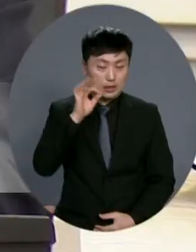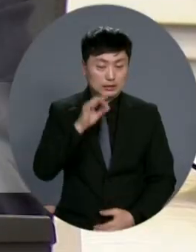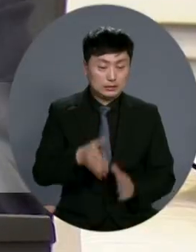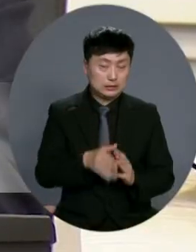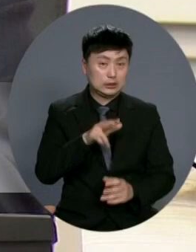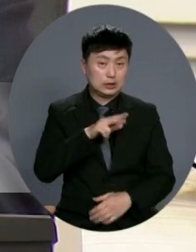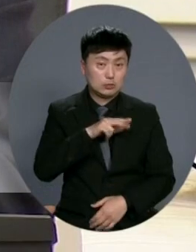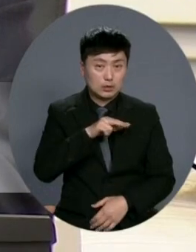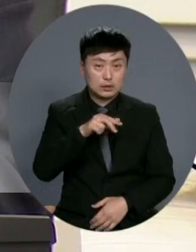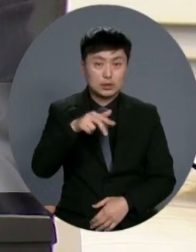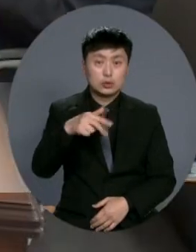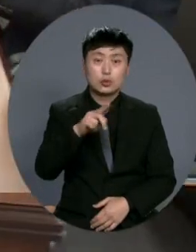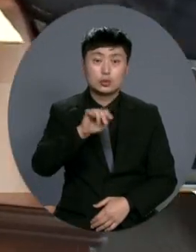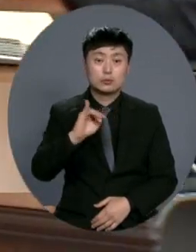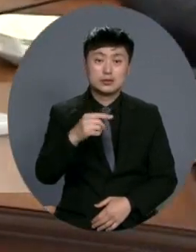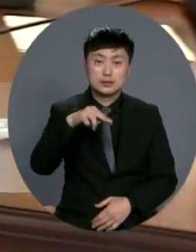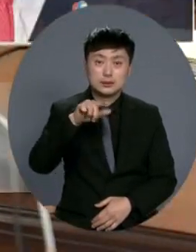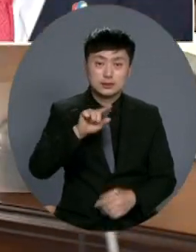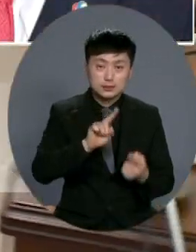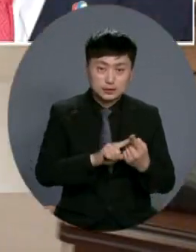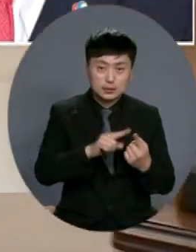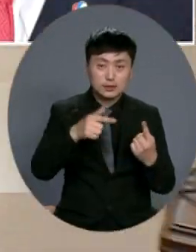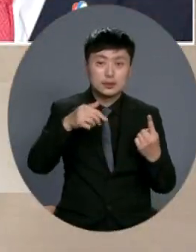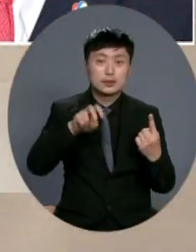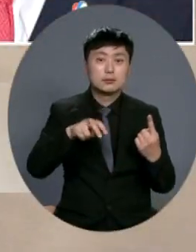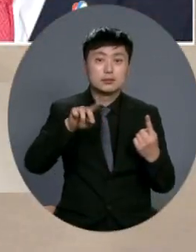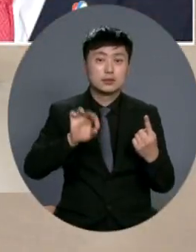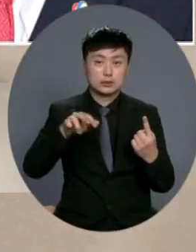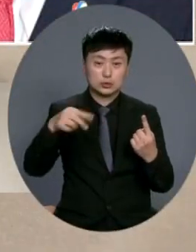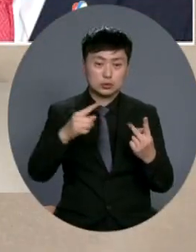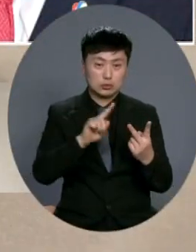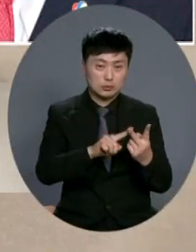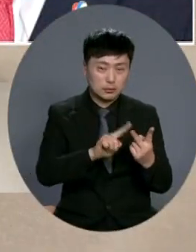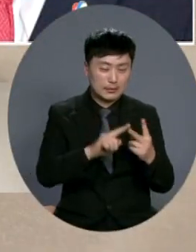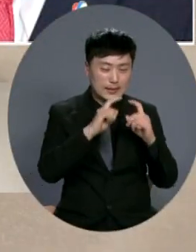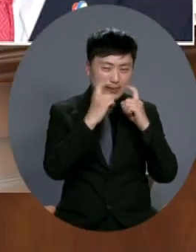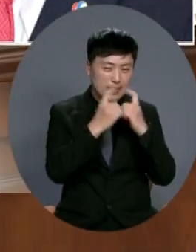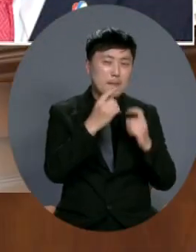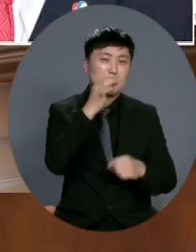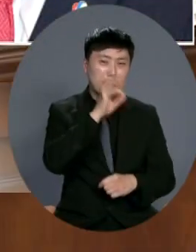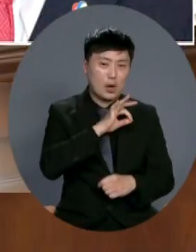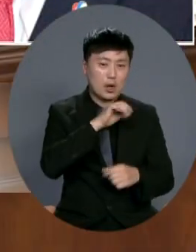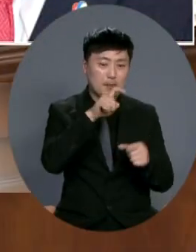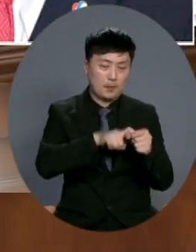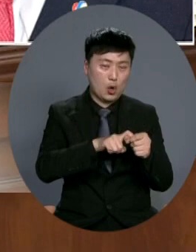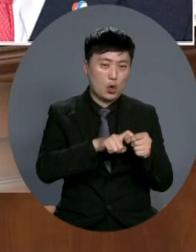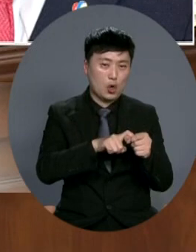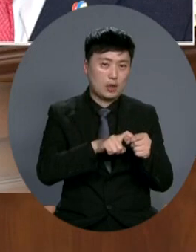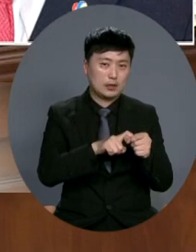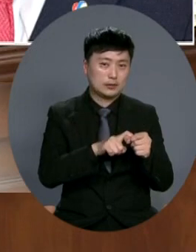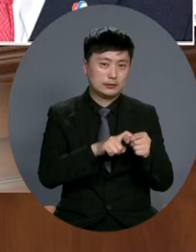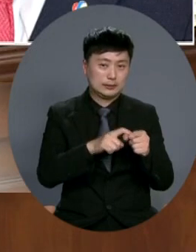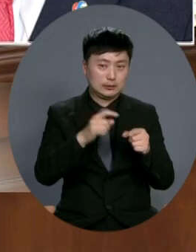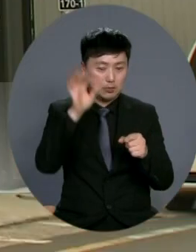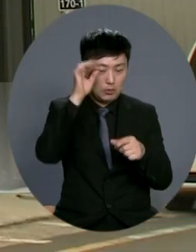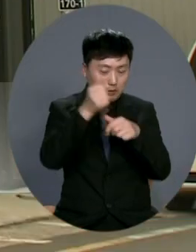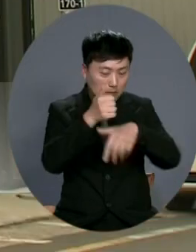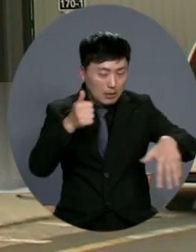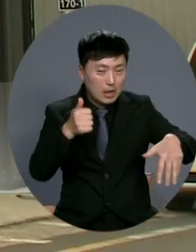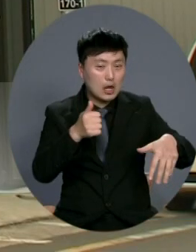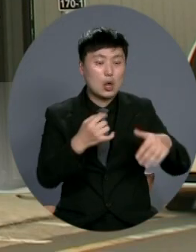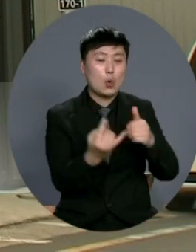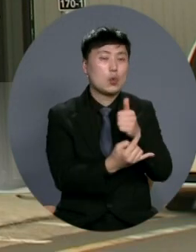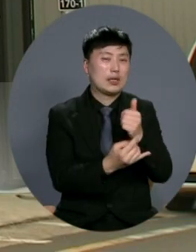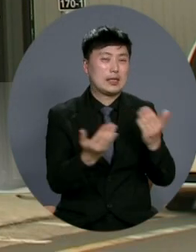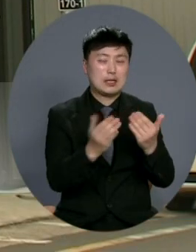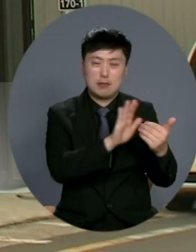포항시의회 조민성, 김성조 두 의원은 소속 상임위원회 직무가 사적 이해관계에 해당하는데도 회피 의무를 이행하지 않은